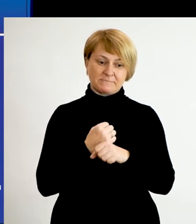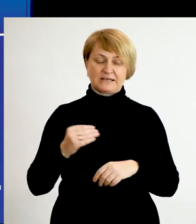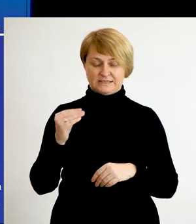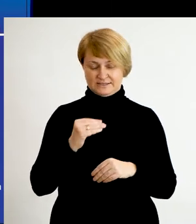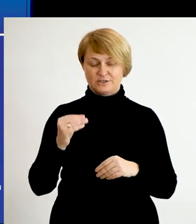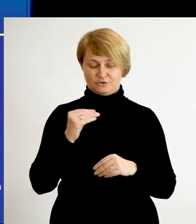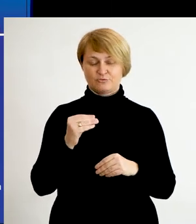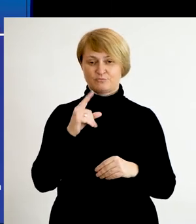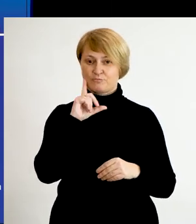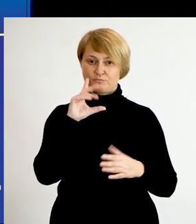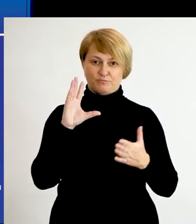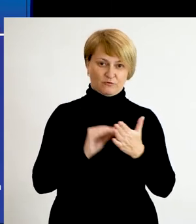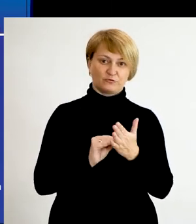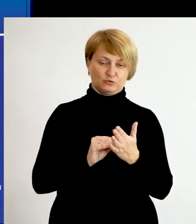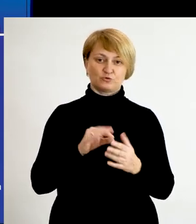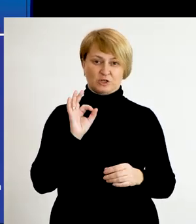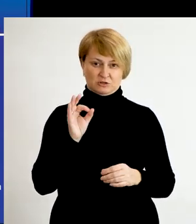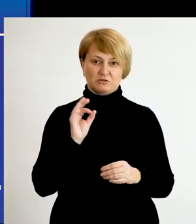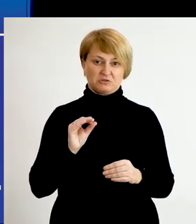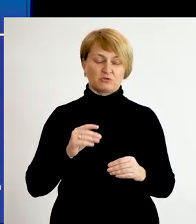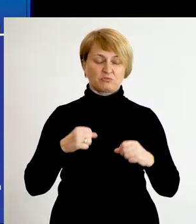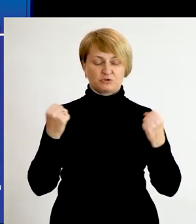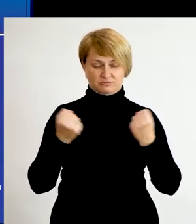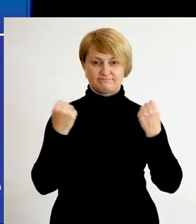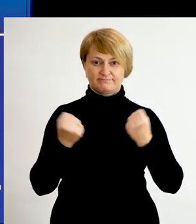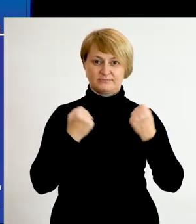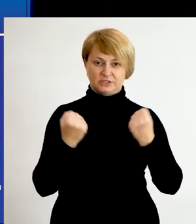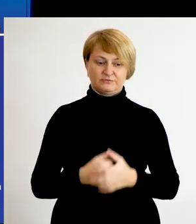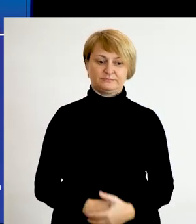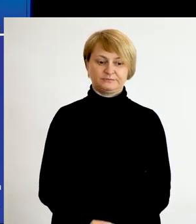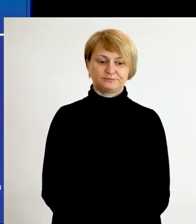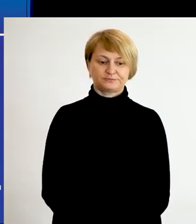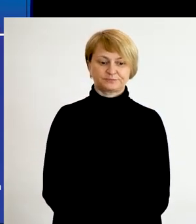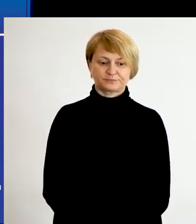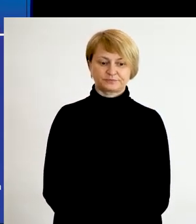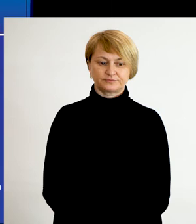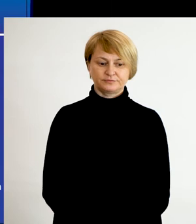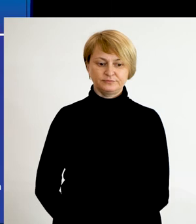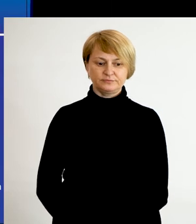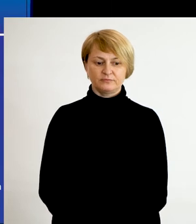Prace idą, jeszcze raz powtórzę, dobrym tempem, więc wszystko wskazuje na to, że taką kwotę wydamy.